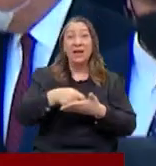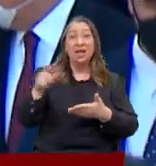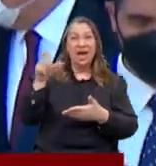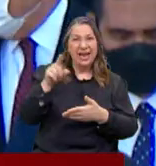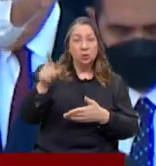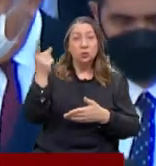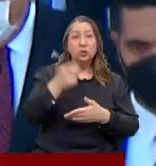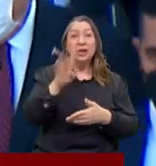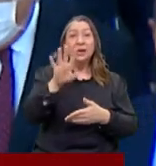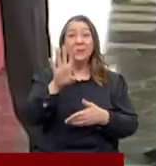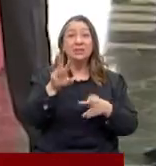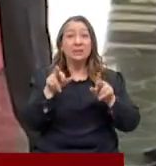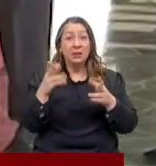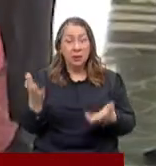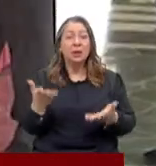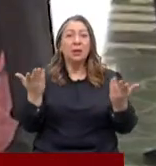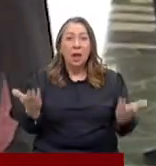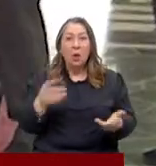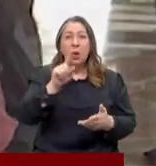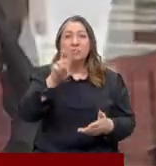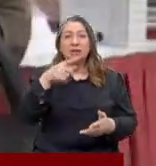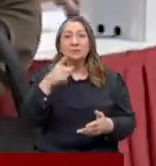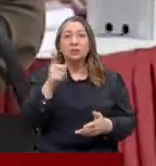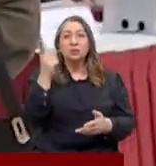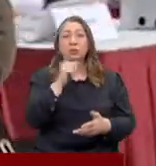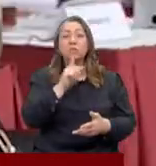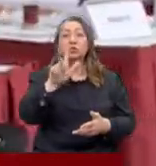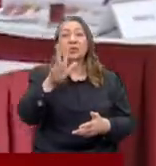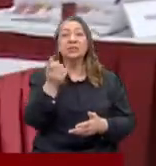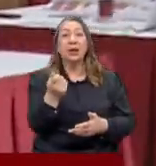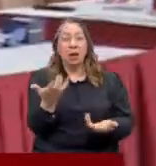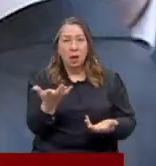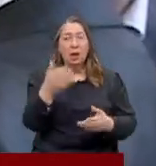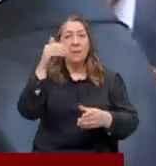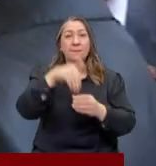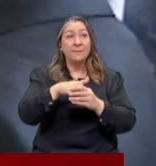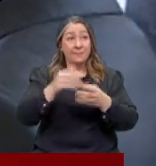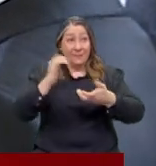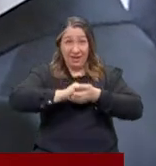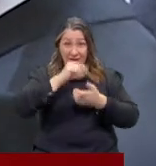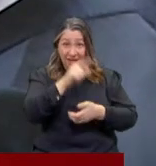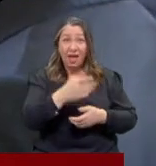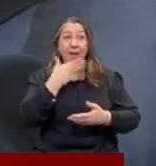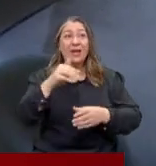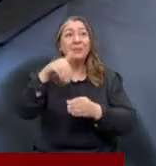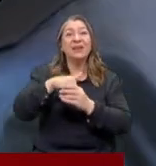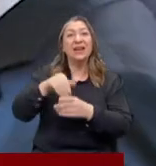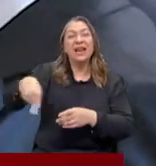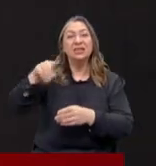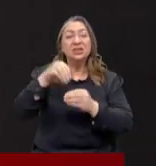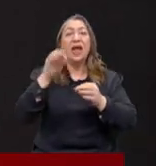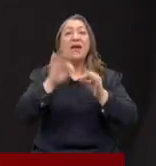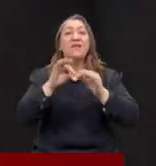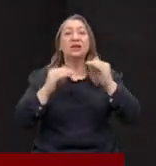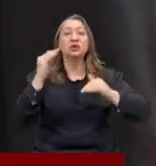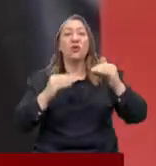aylığının %45'i kadar, yani 18.135 lira. Parlamenterler Birliği emekli vekiller için enflasyon